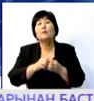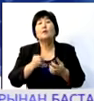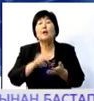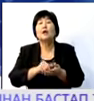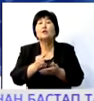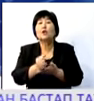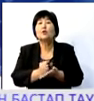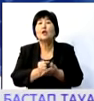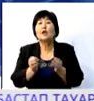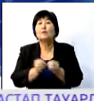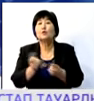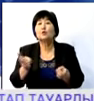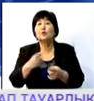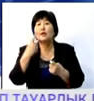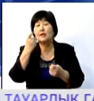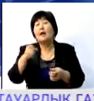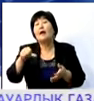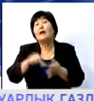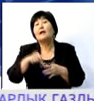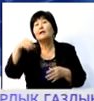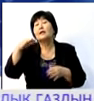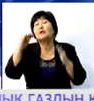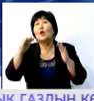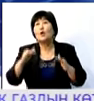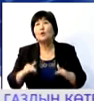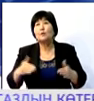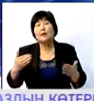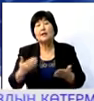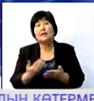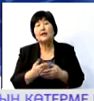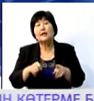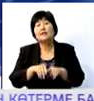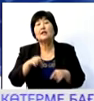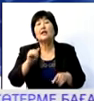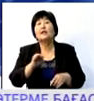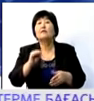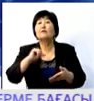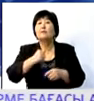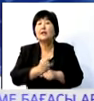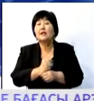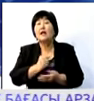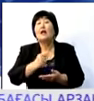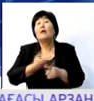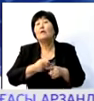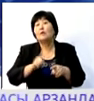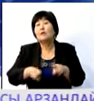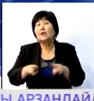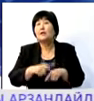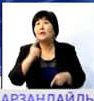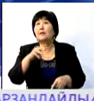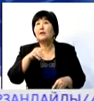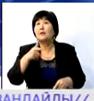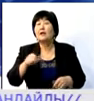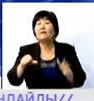тапсырды. Сондай-ақ осы аптада электр энергиясына төмендетілген жаңа шекті тариф бекітілді. Қанат Бозымбаевтың айтуынша 1 мегаватт